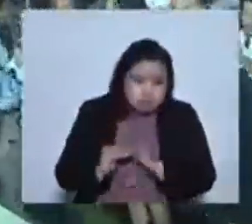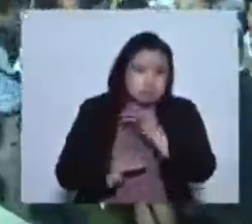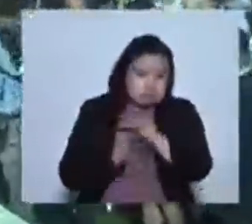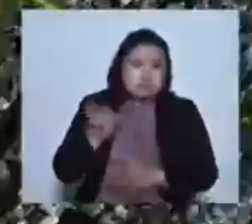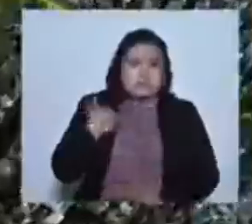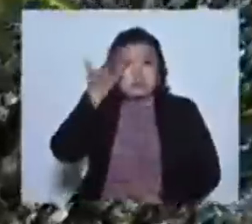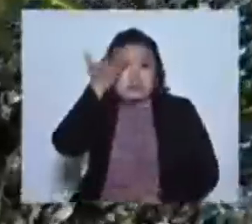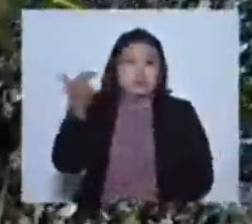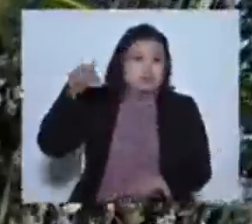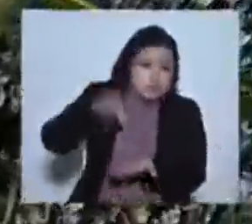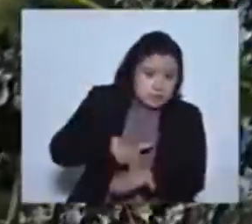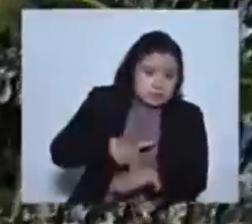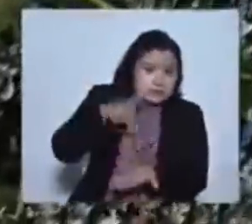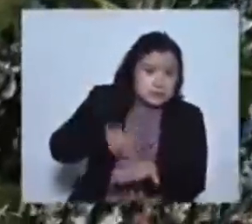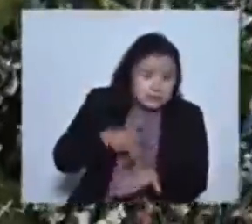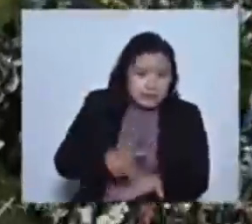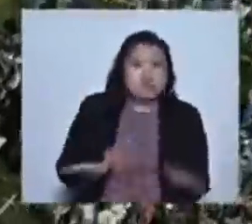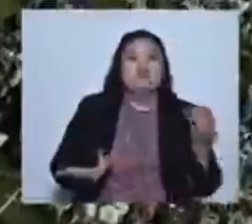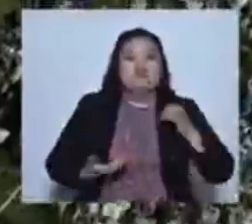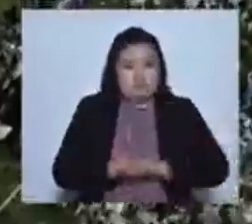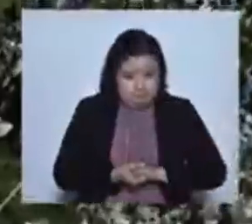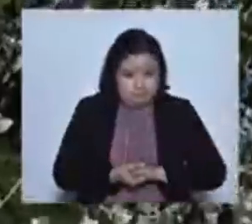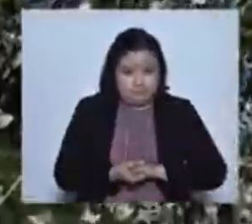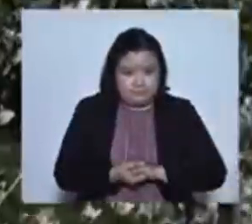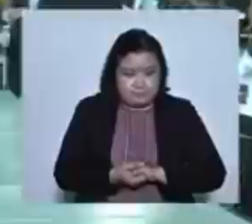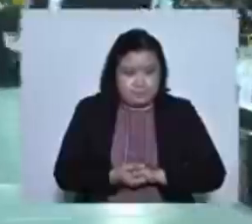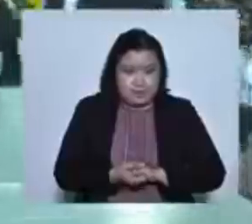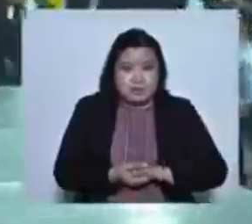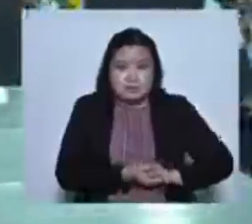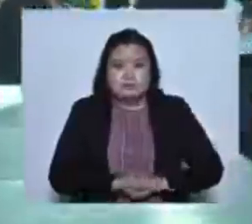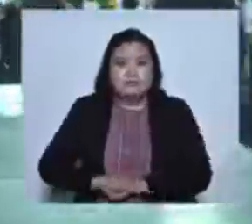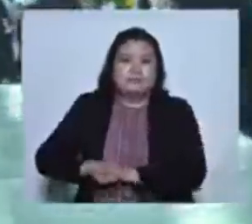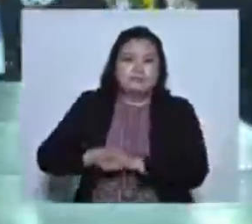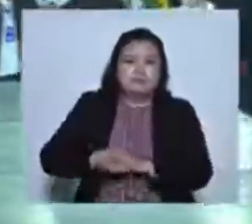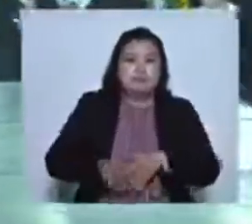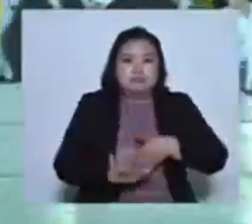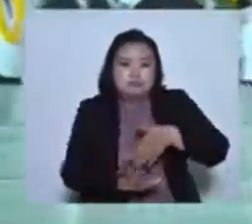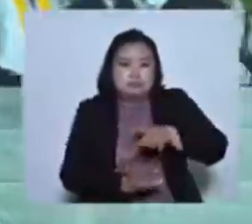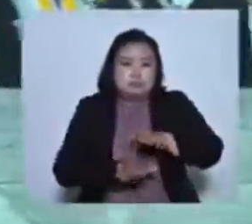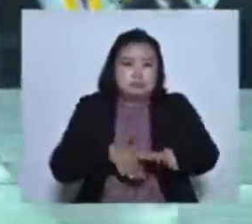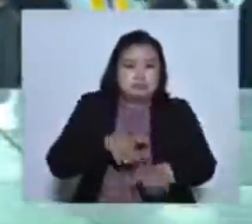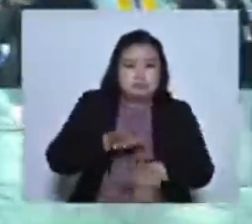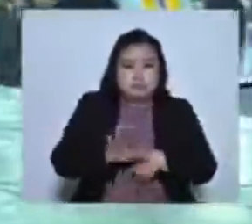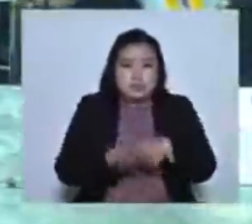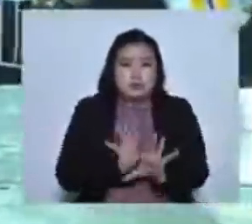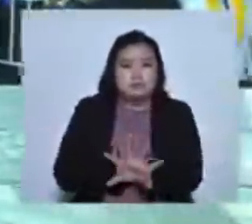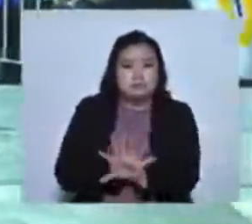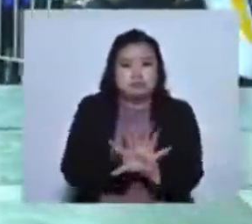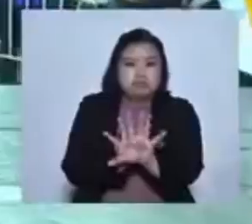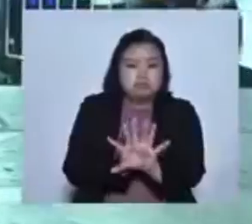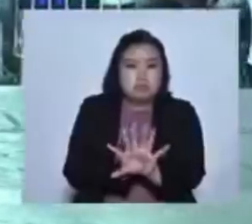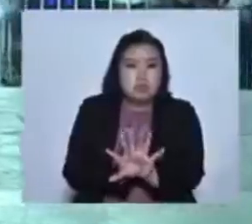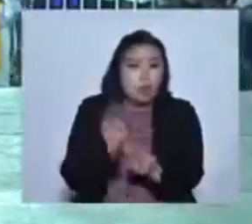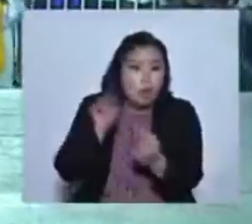ราจะยืนขึ้นจับมือกันไปจับมือกันเดินพร้อมไปข้างหน้าขอบ